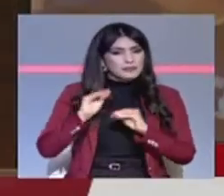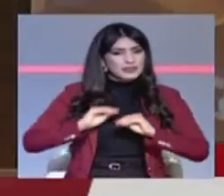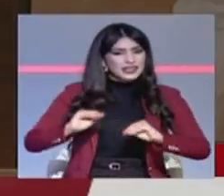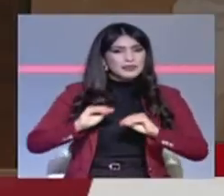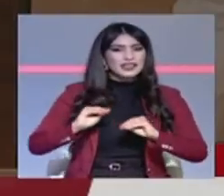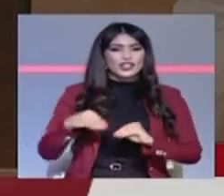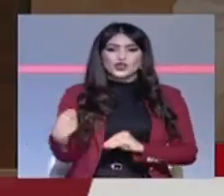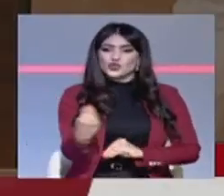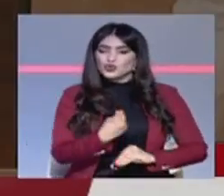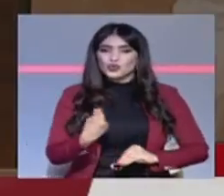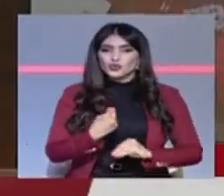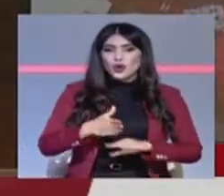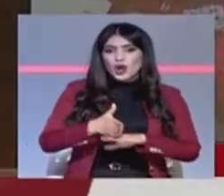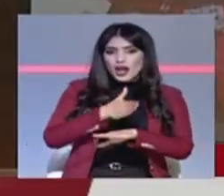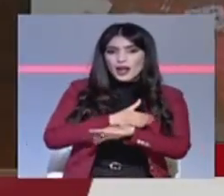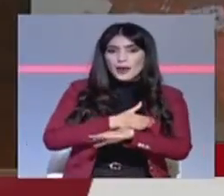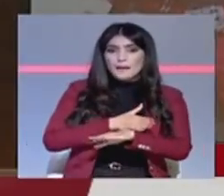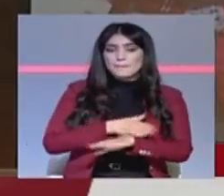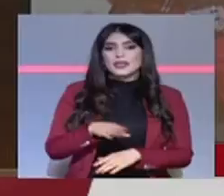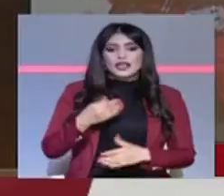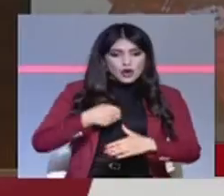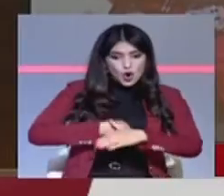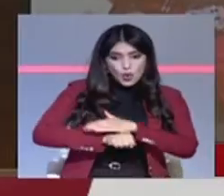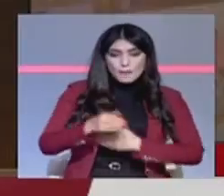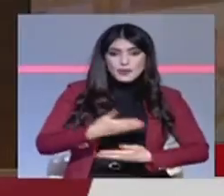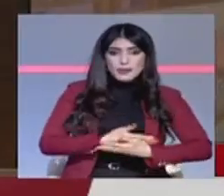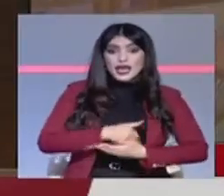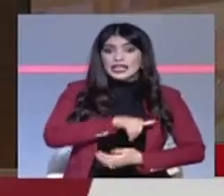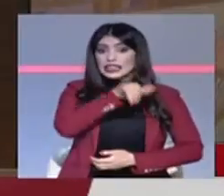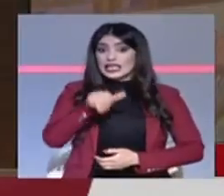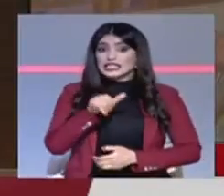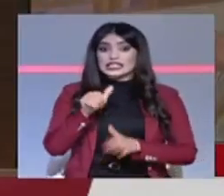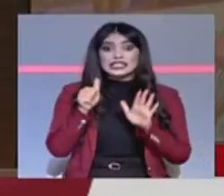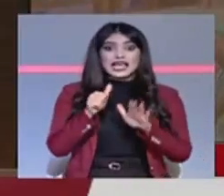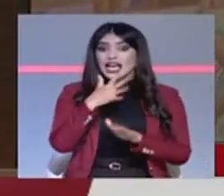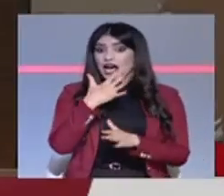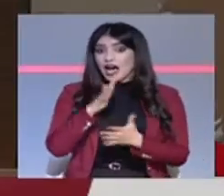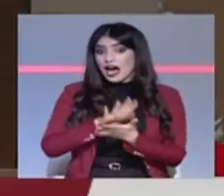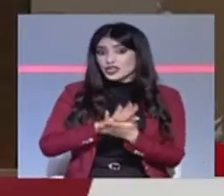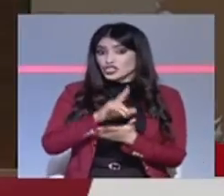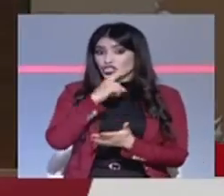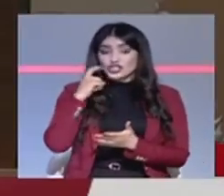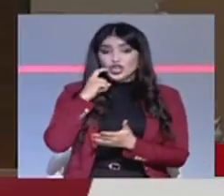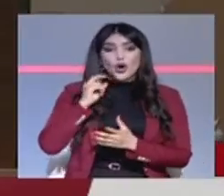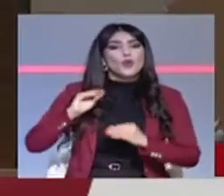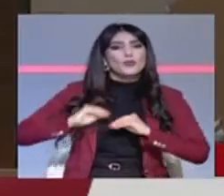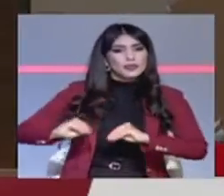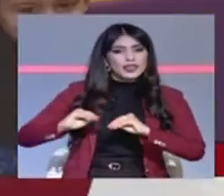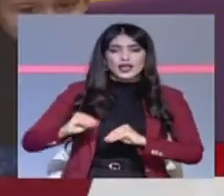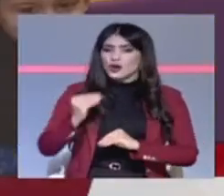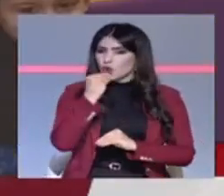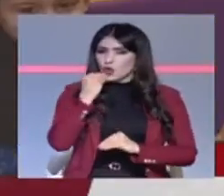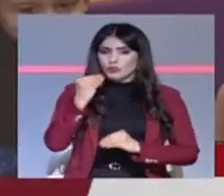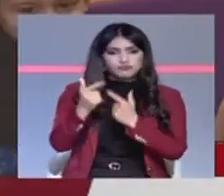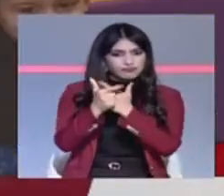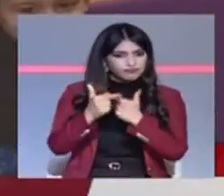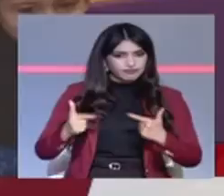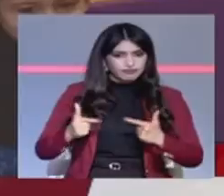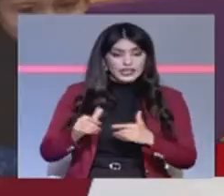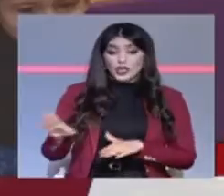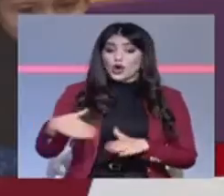يتعلق بالاطفال من 0 الى 6 سنوات فى كل ما يخص التربيه والوقايه والتغذيه والصحه حبينا